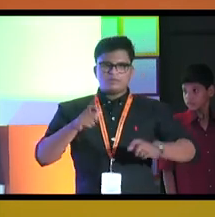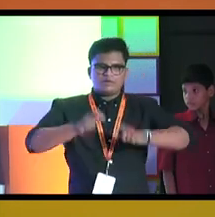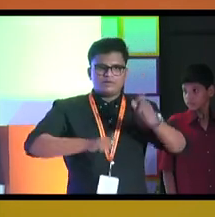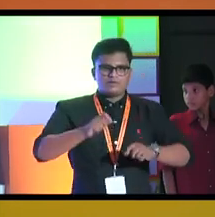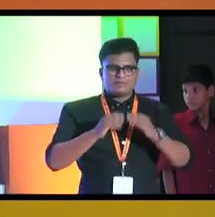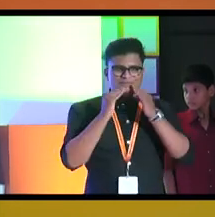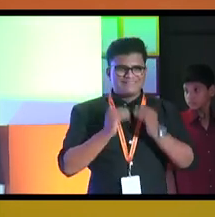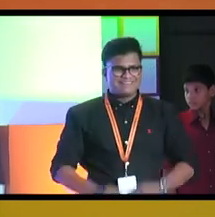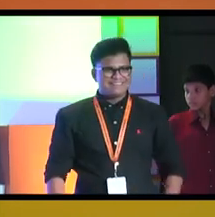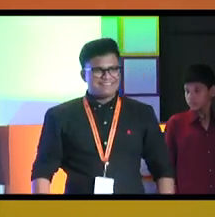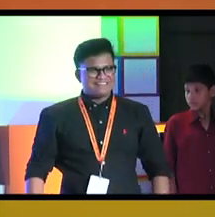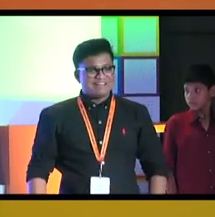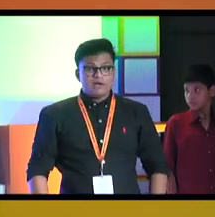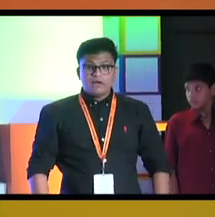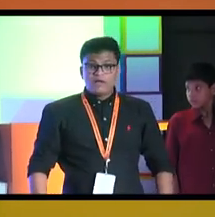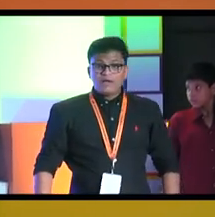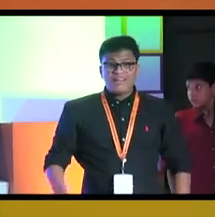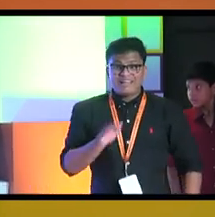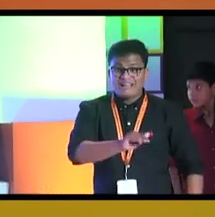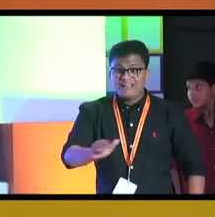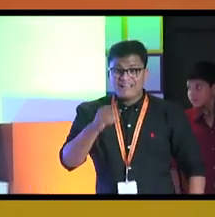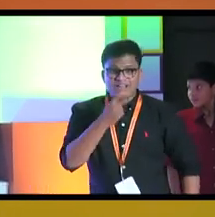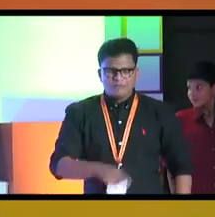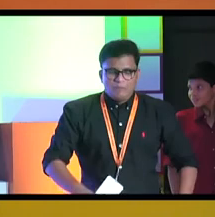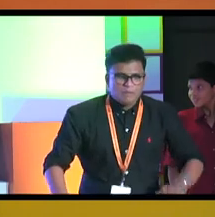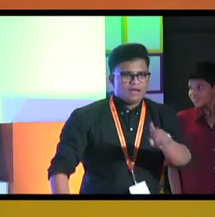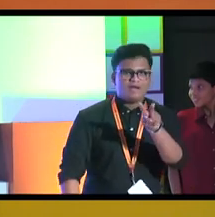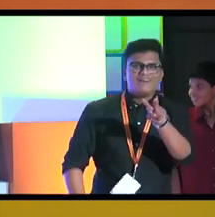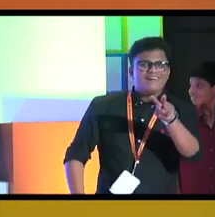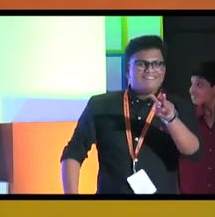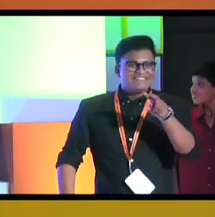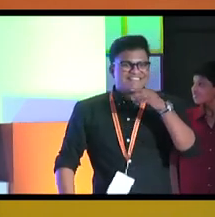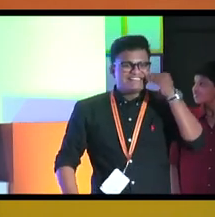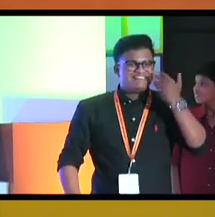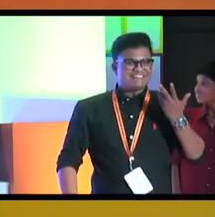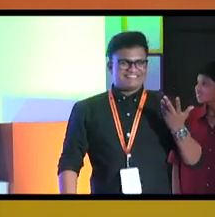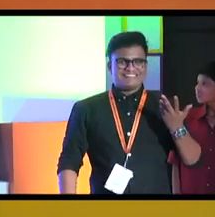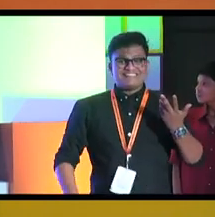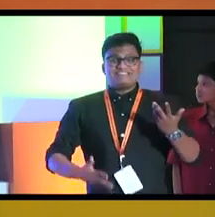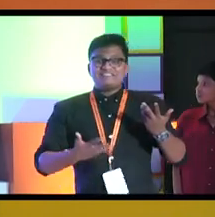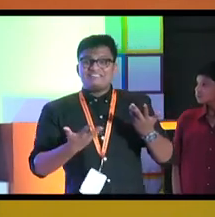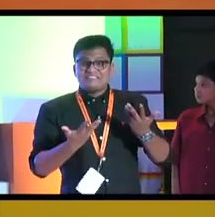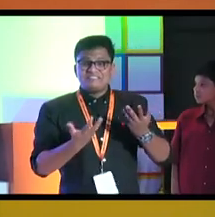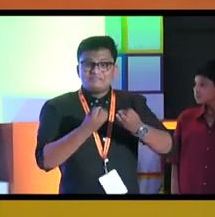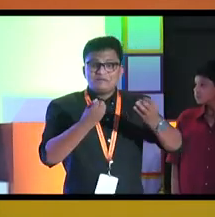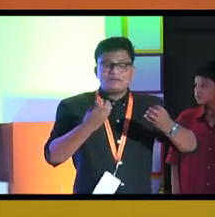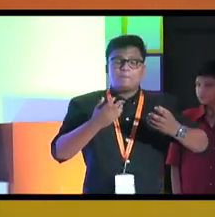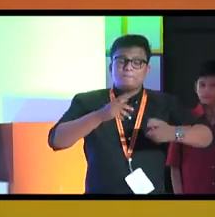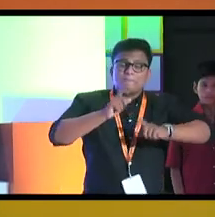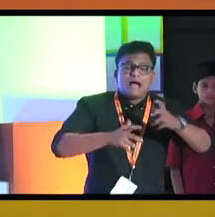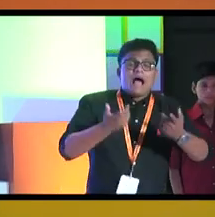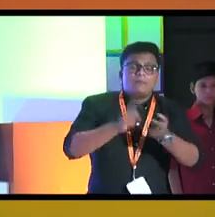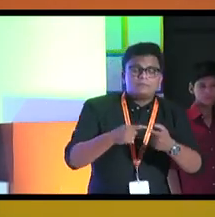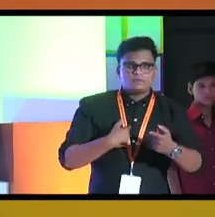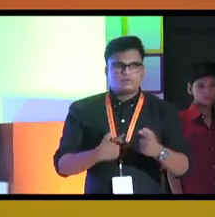चेहरे पर मुस्कुराहट है. बच्चों को भी मज़ा आ जाता है सुन के भो भो ग्रुप. और जब व्यक्ति खुश होता है तो वो ज़्यादा ओपन हो जाता है टू लर्न. और